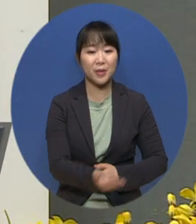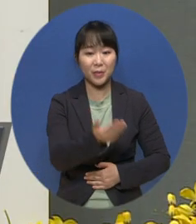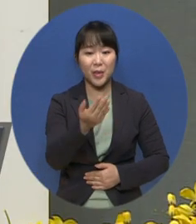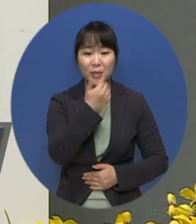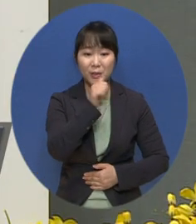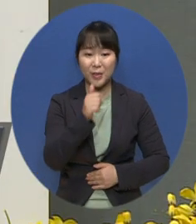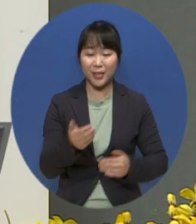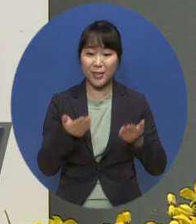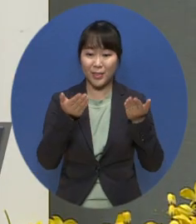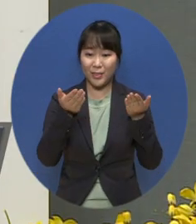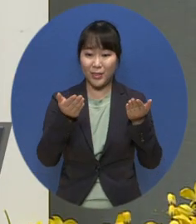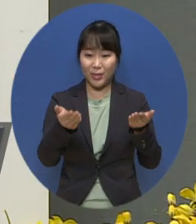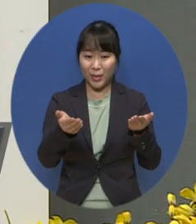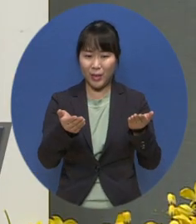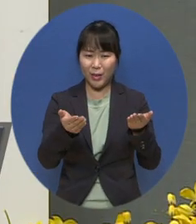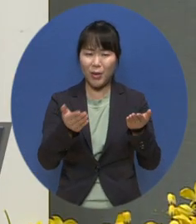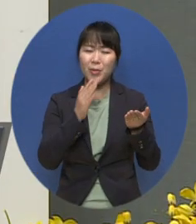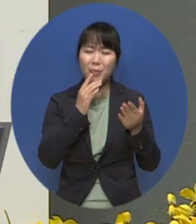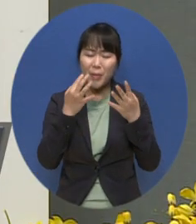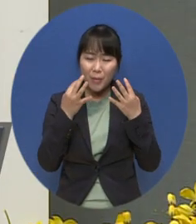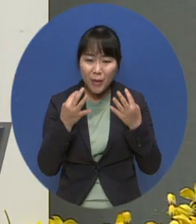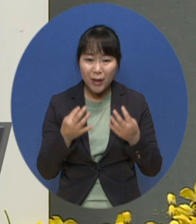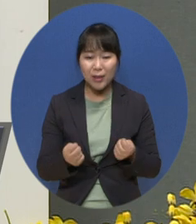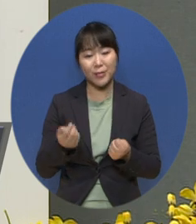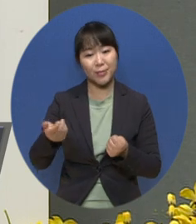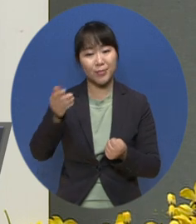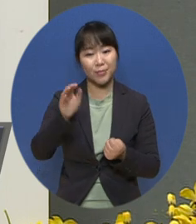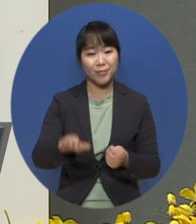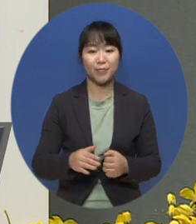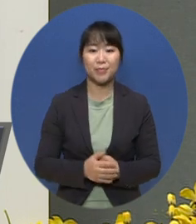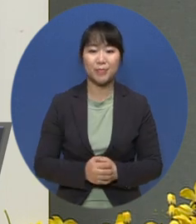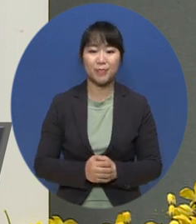이제 소개를 해 드려야 할꺼 여러가지 많습니다 많은